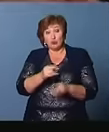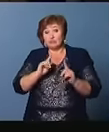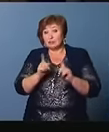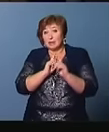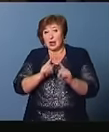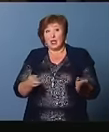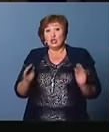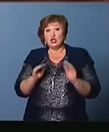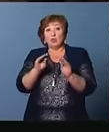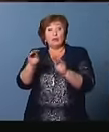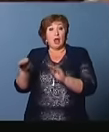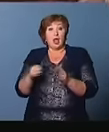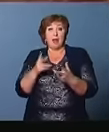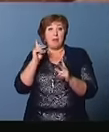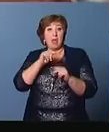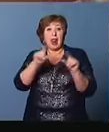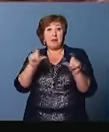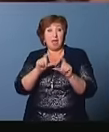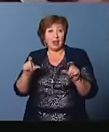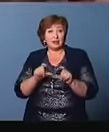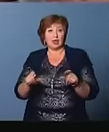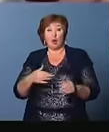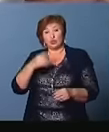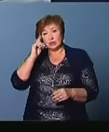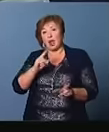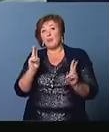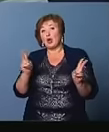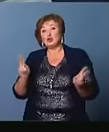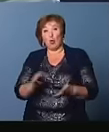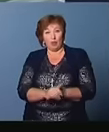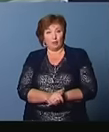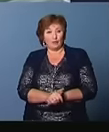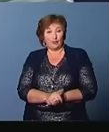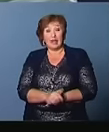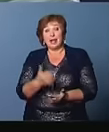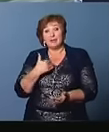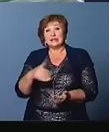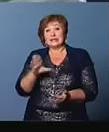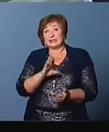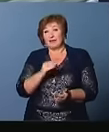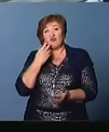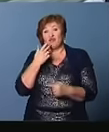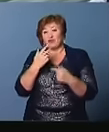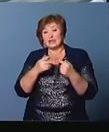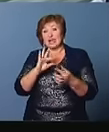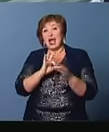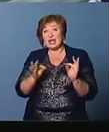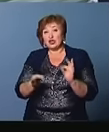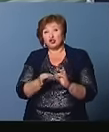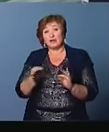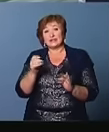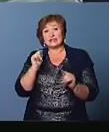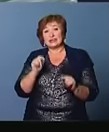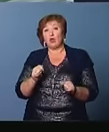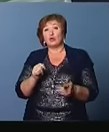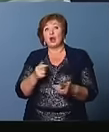скопление пельменных. Как объяснить местный феномен, не знает никто. Вот здесь почему-то Ижевска до Игры